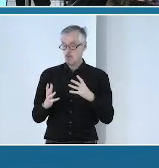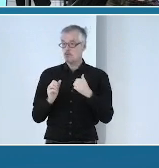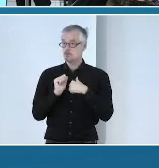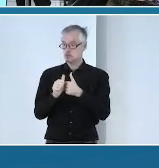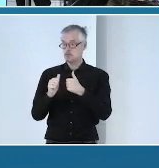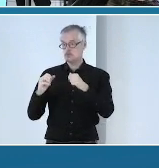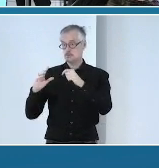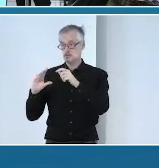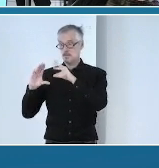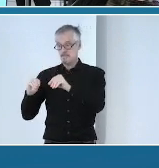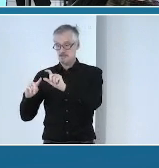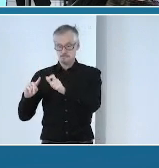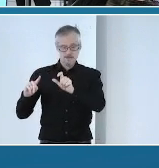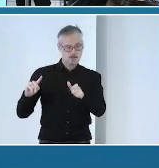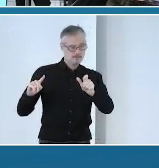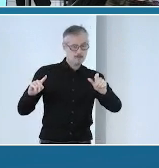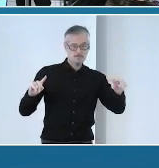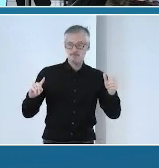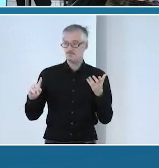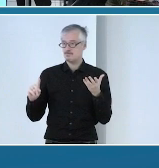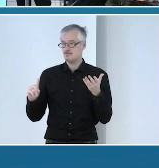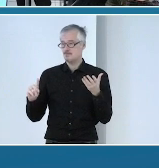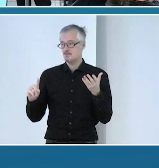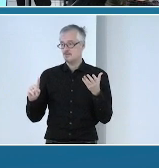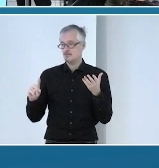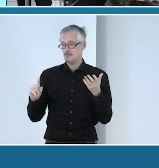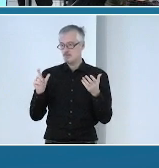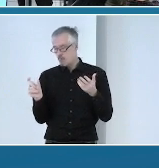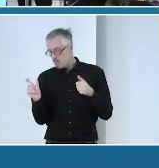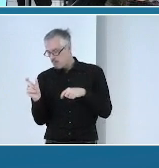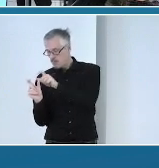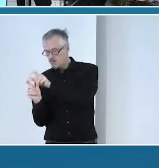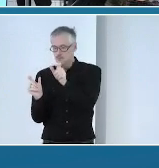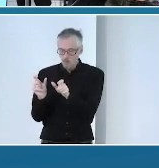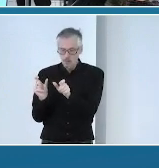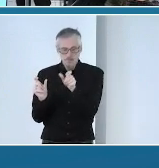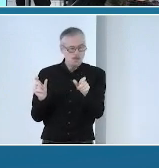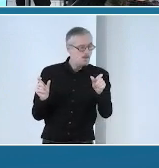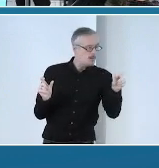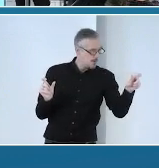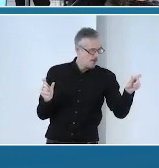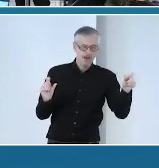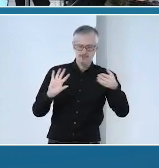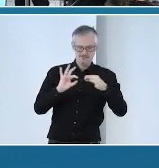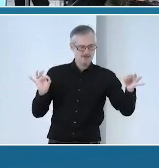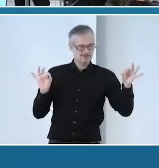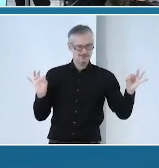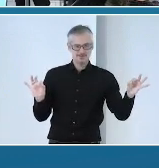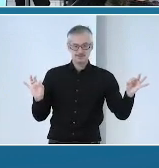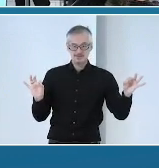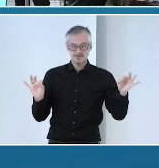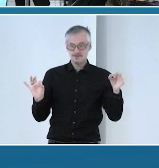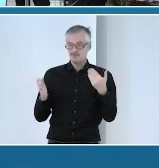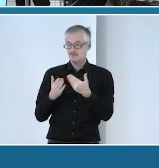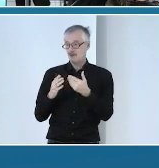et c'est-à-dire de l'agencement des parties de phrases entre elles, et ça se fait et des mots entre eux,